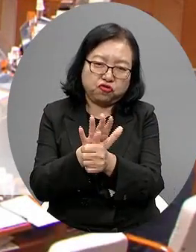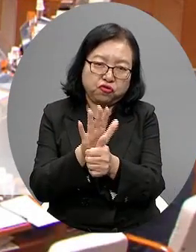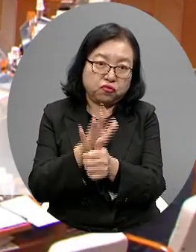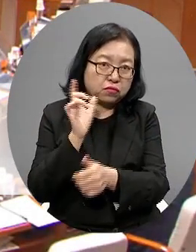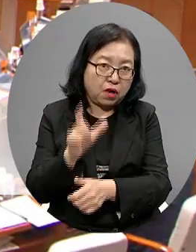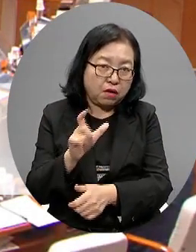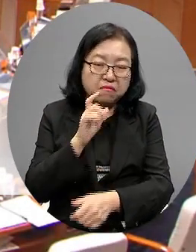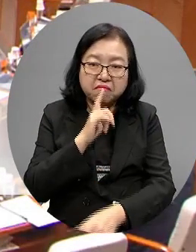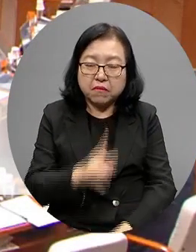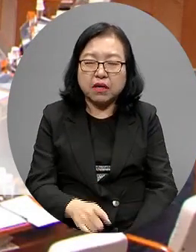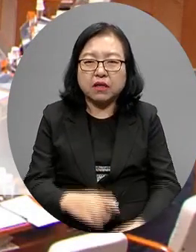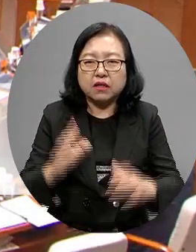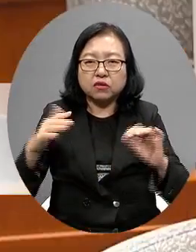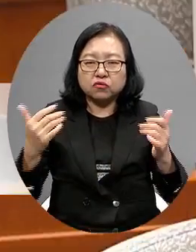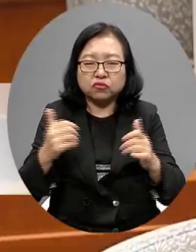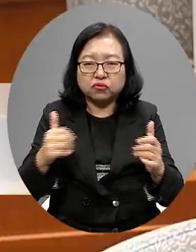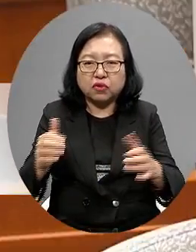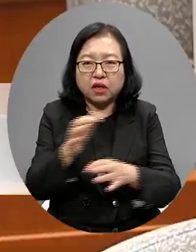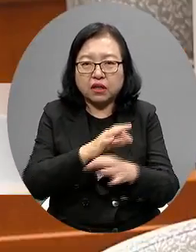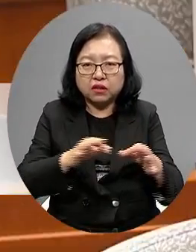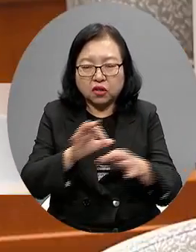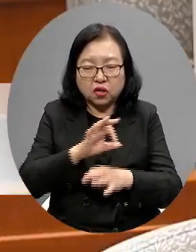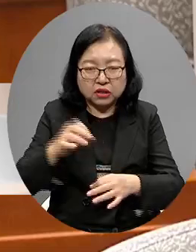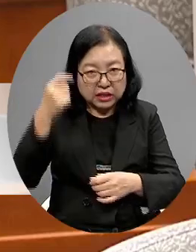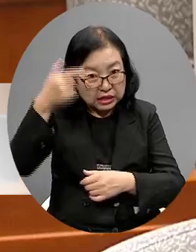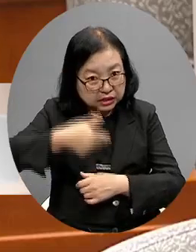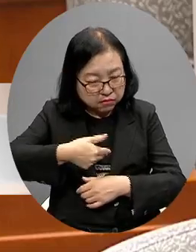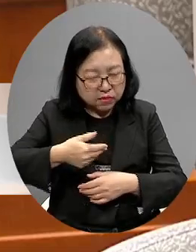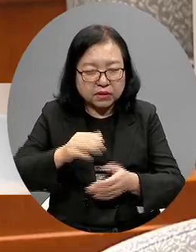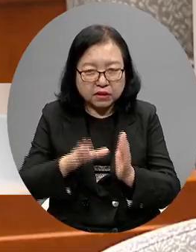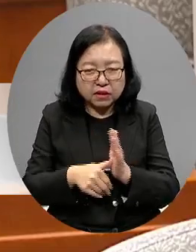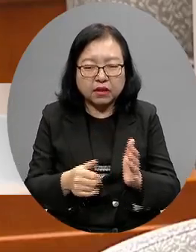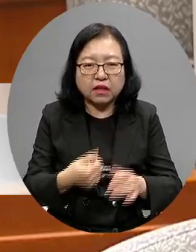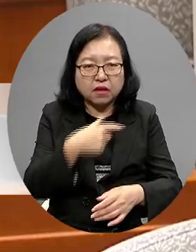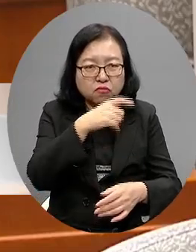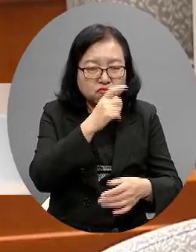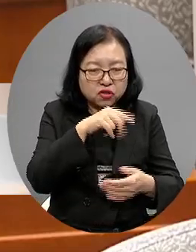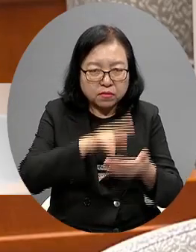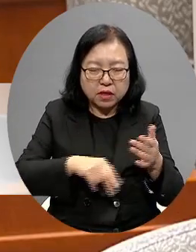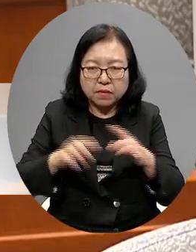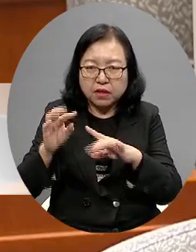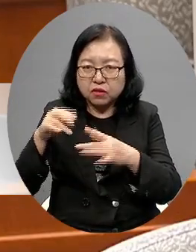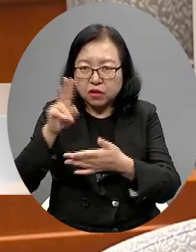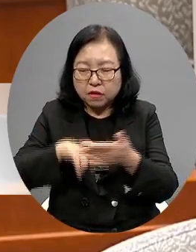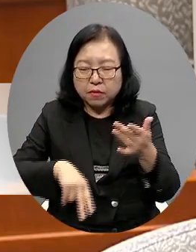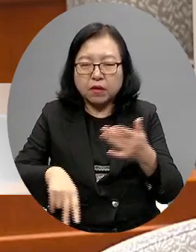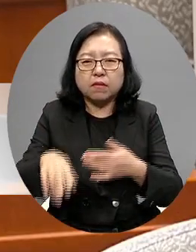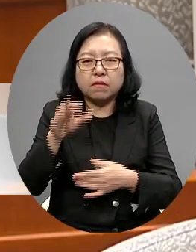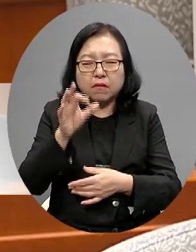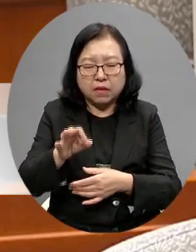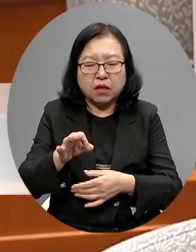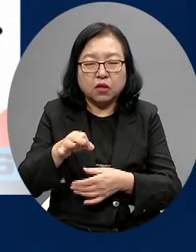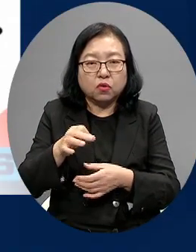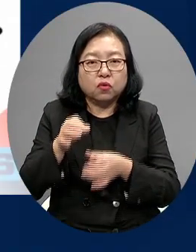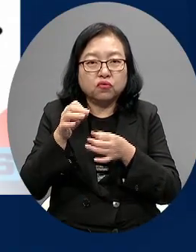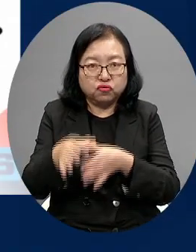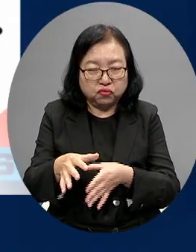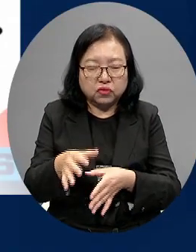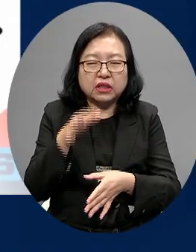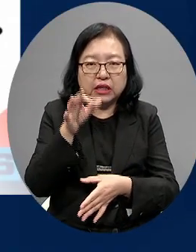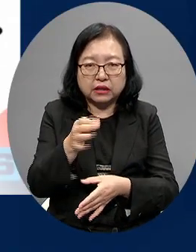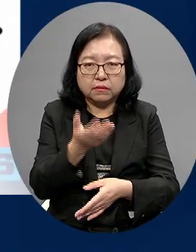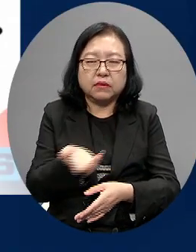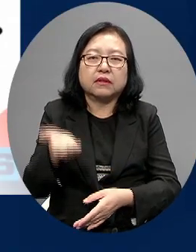환경부장관은 국회 경제부처 질의에서 용수와 발전 판매 수입금의 출연 기준을 상향하고 출연금을